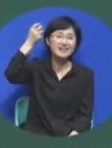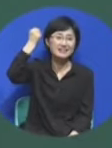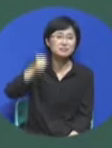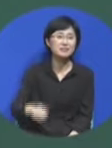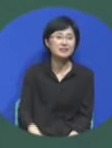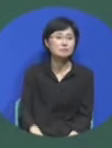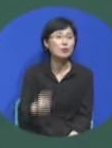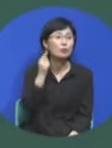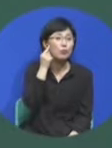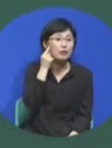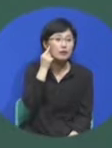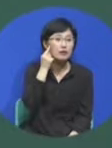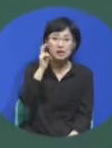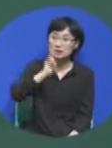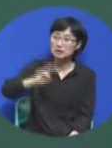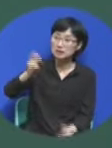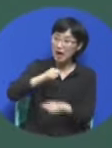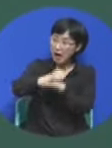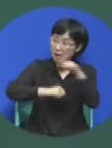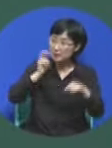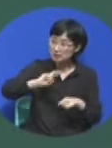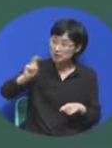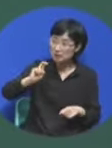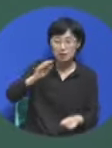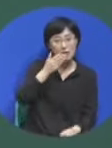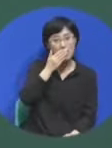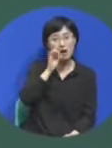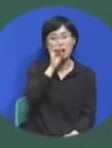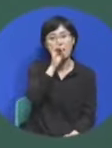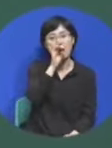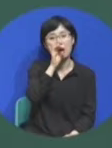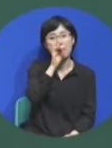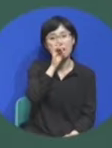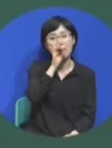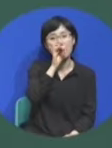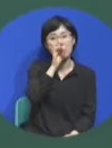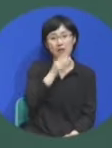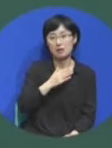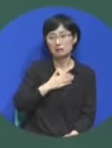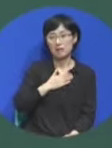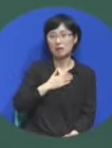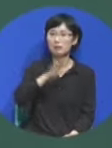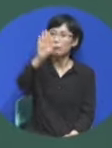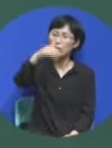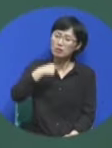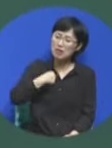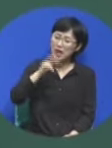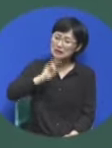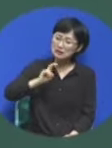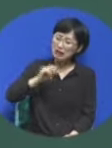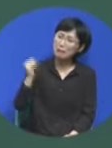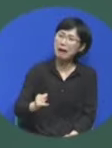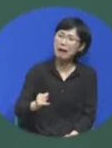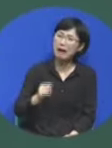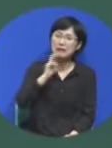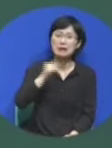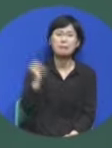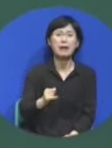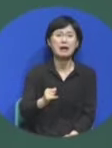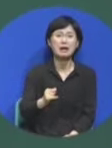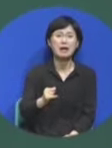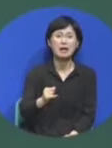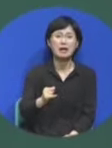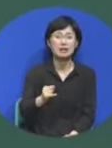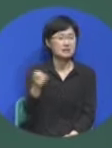但我个人认为比起圣歌班还是唱诗班更让人得恩典. 여러분, 아무나 찬양하는 거 아닙니다. 不是随便一个人都能唱赞美的. 나는 찬양이 잘 안 나옵니다. 혹 그런 분이 계시면 그건